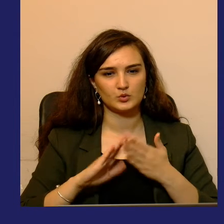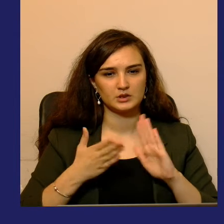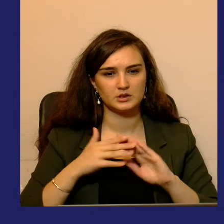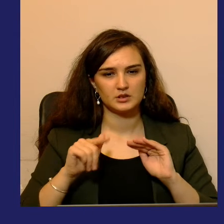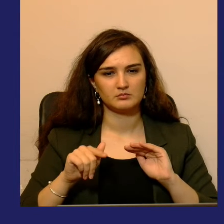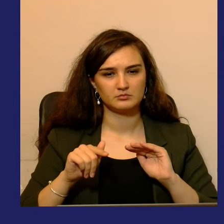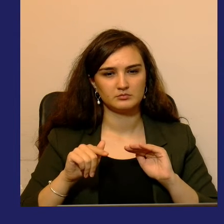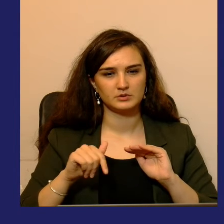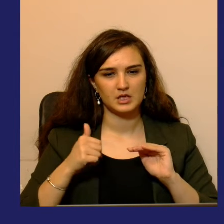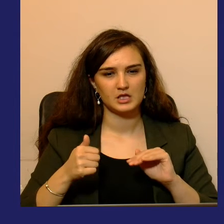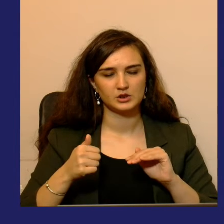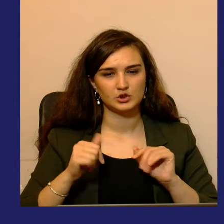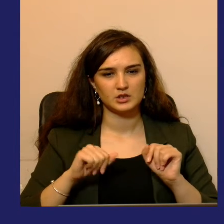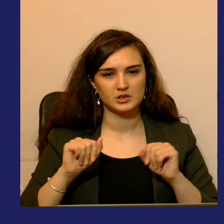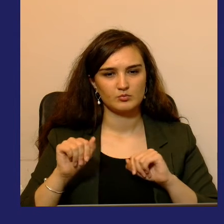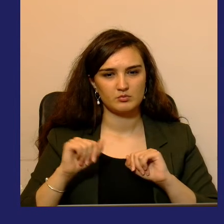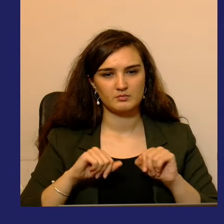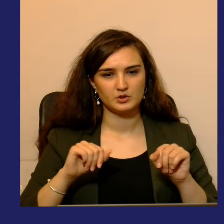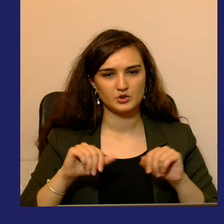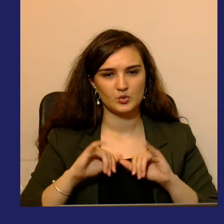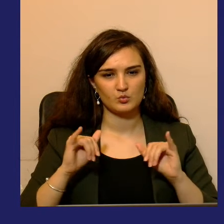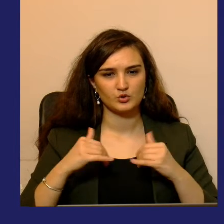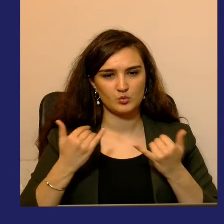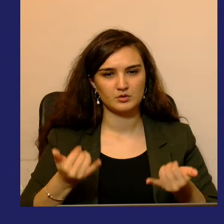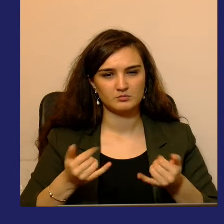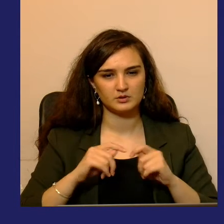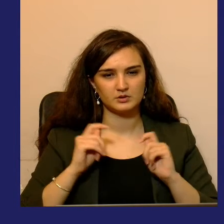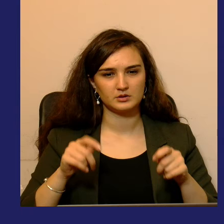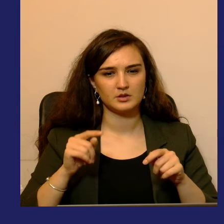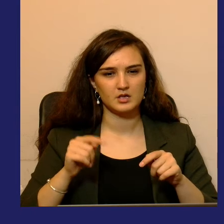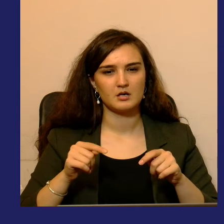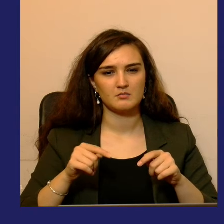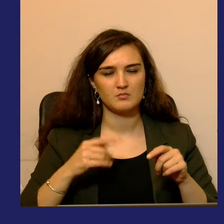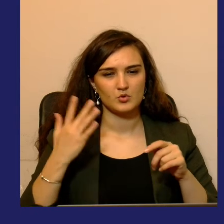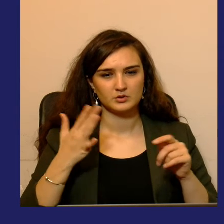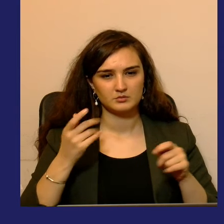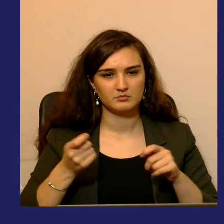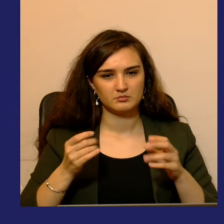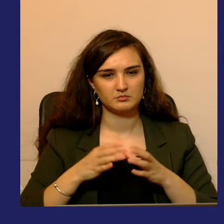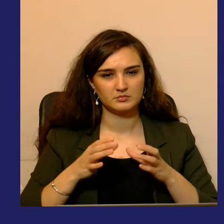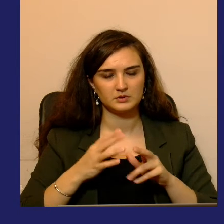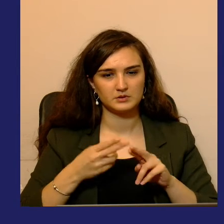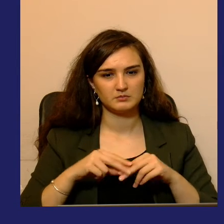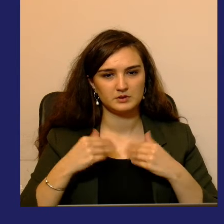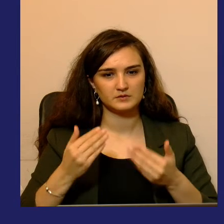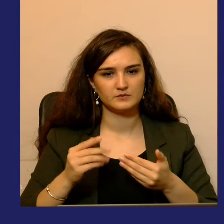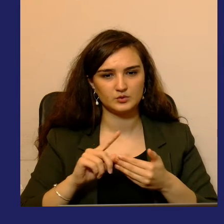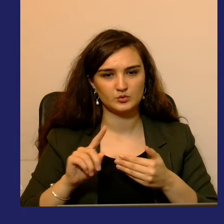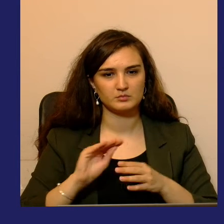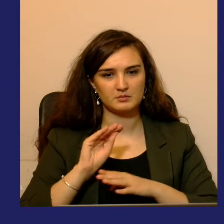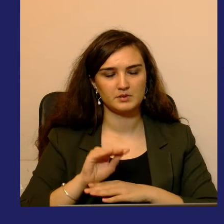სიტუაციამ კარგი შესაძლებლობები შეუქმნა ამ მართლ პარტიებს იმისთვის, რომ